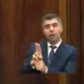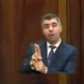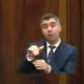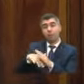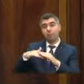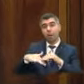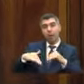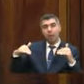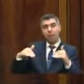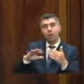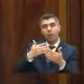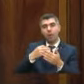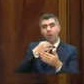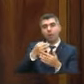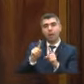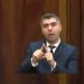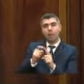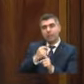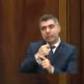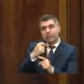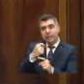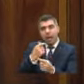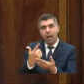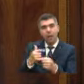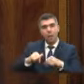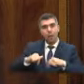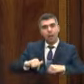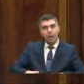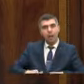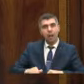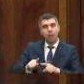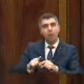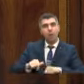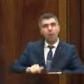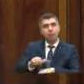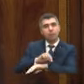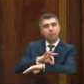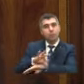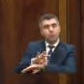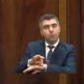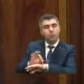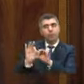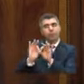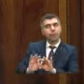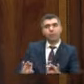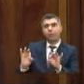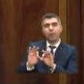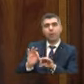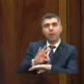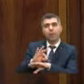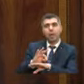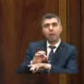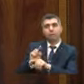على مستوى الإعلام والاتصال، خاصة أن الإعلام العمومي الممول من جيوب دافع الضرائب. يبدو أننا دخلنا مرحلة الارتجال يا سيد